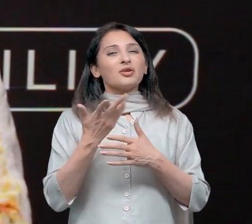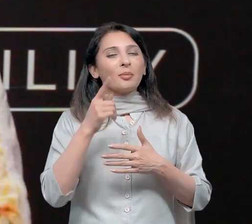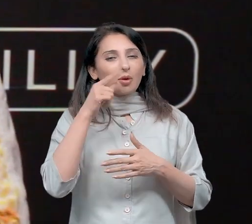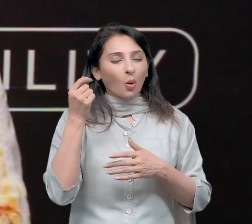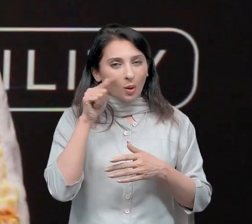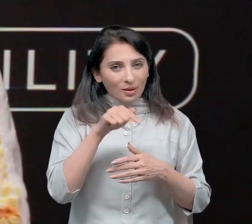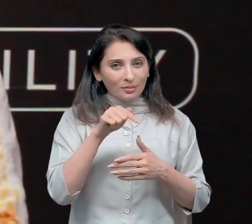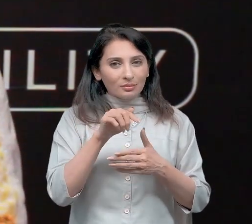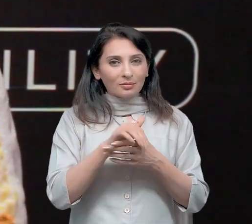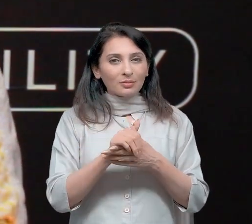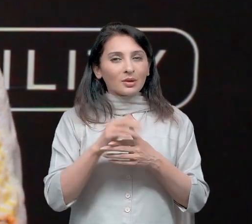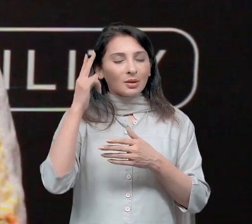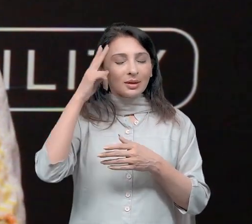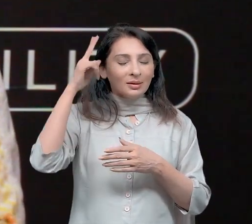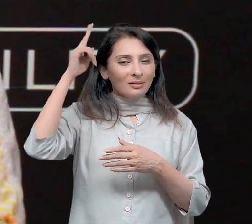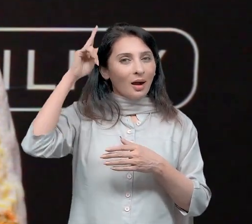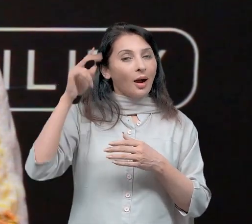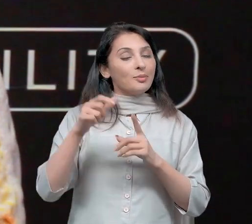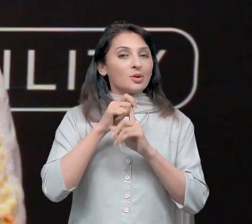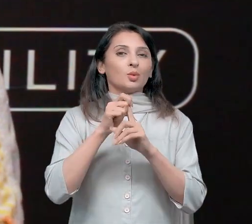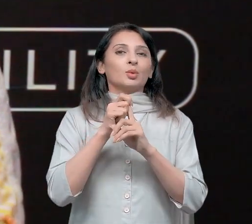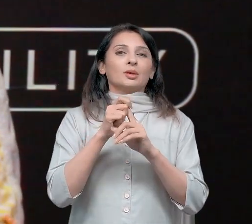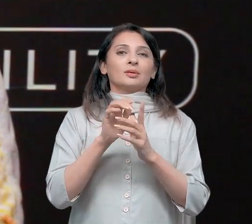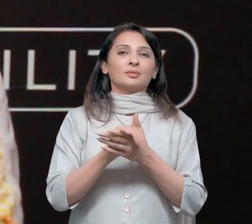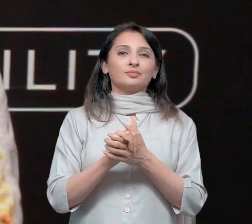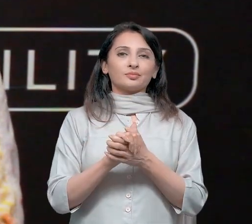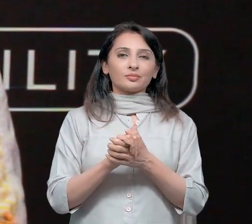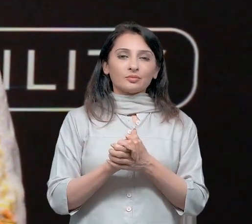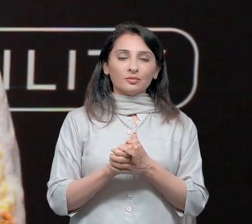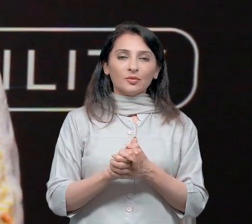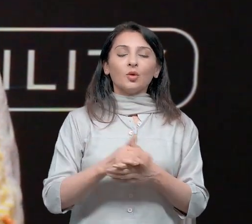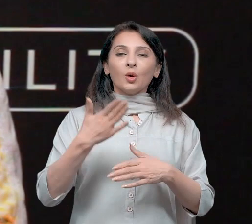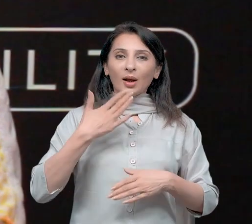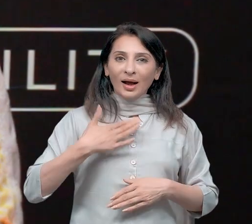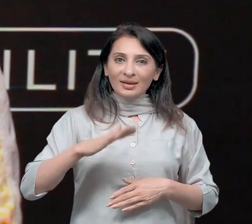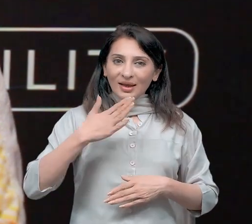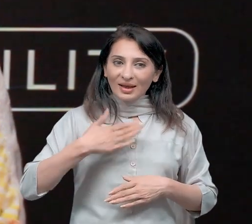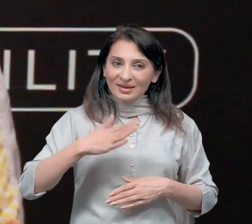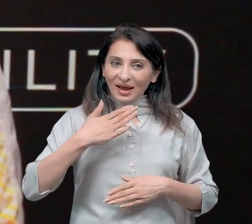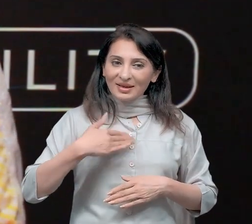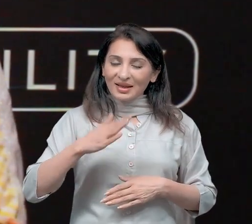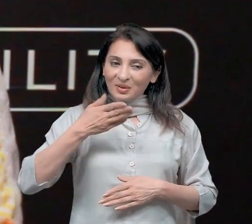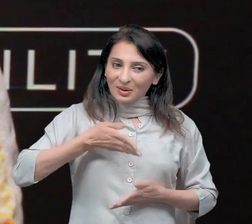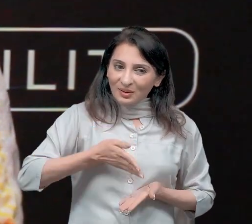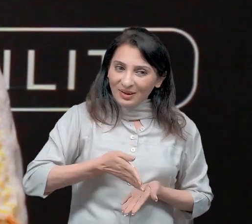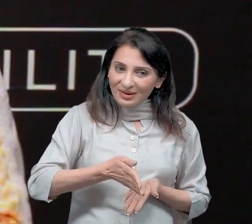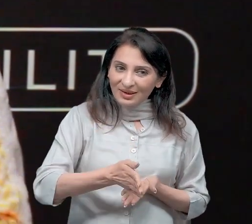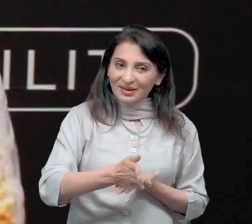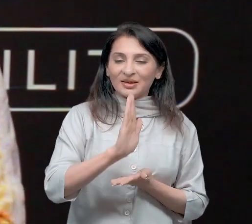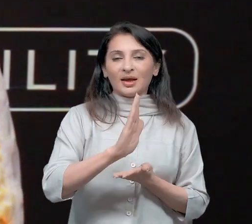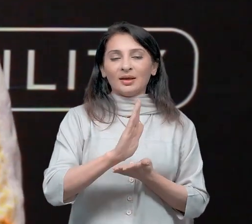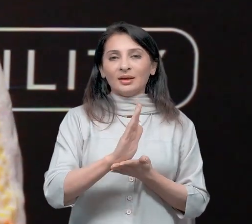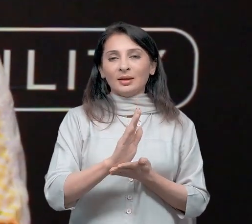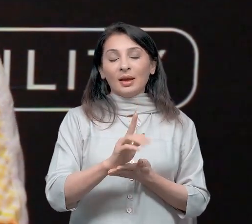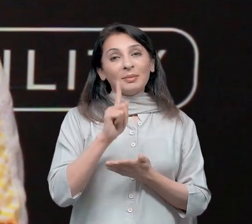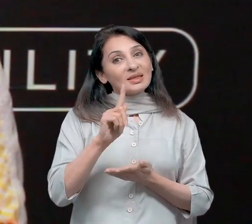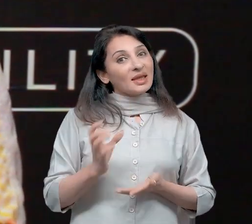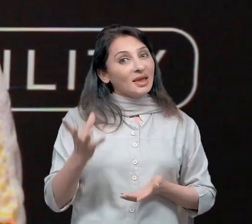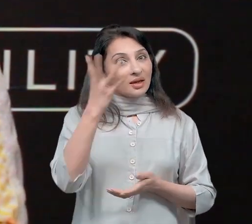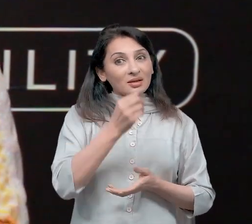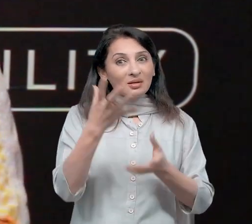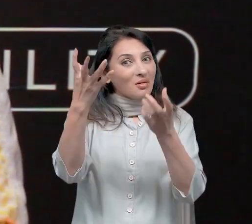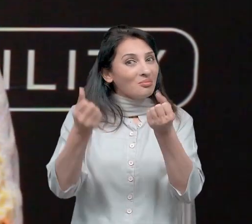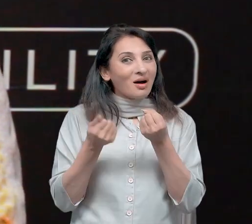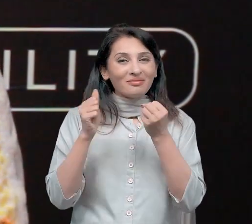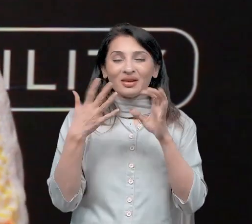تھوڑا تھوڑا تھوڑا اس کی طرف کرتے جائیں. یہ نہیں دماغ میں رکھیے کہ ایک دن میں آپ سب پا لیں گے. نہیں، جو ایک دن میں پانا چاہتا